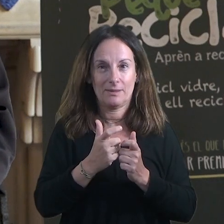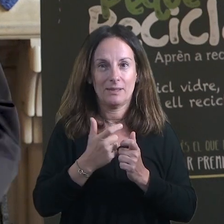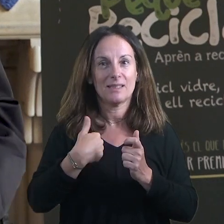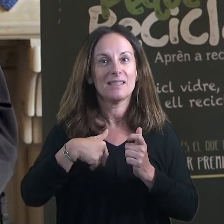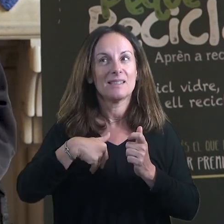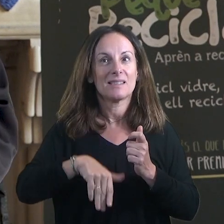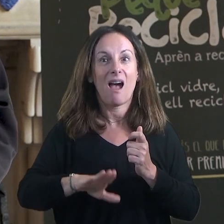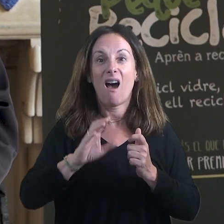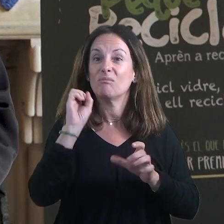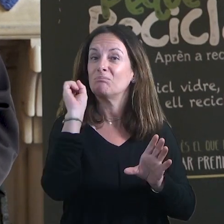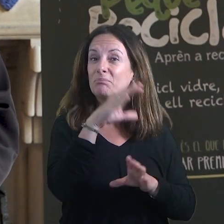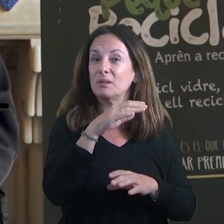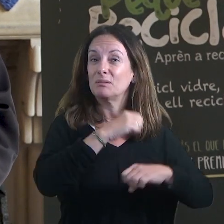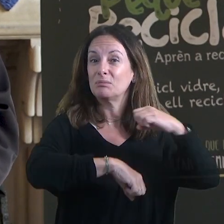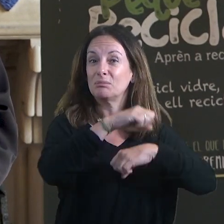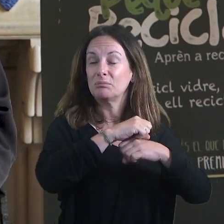a destruir,